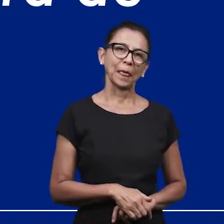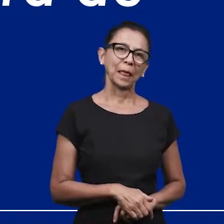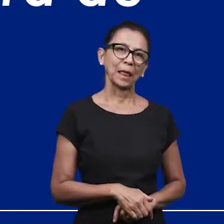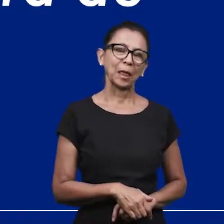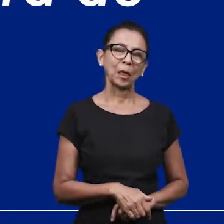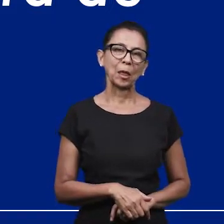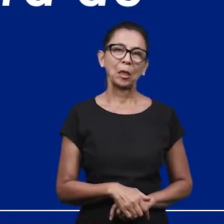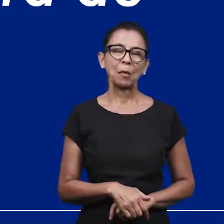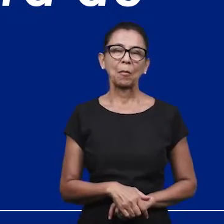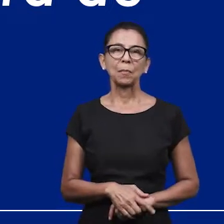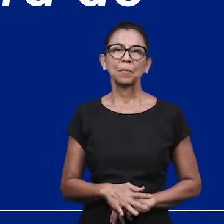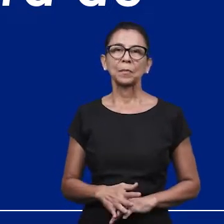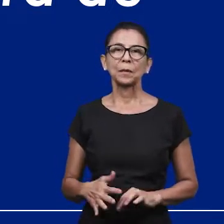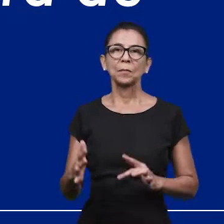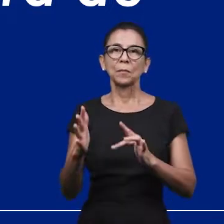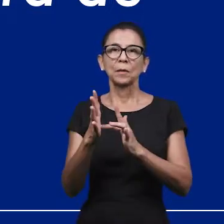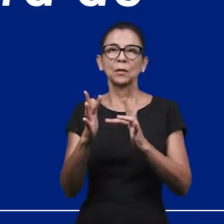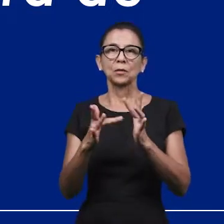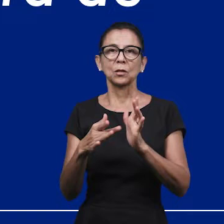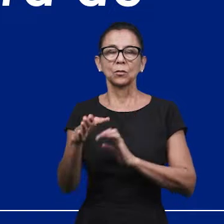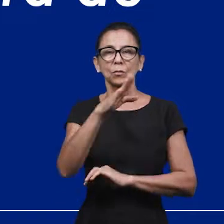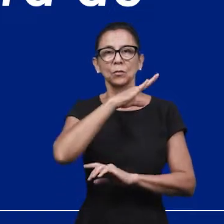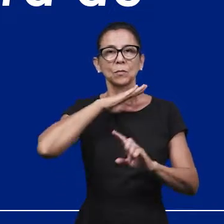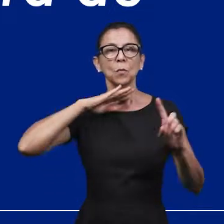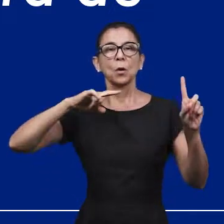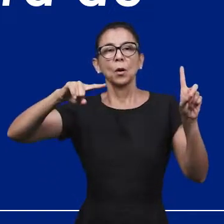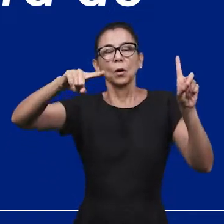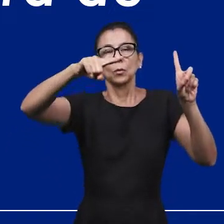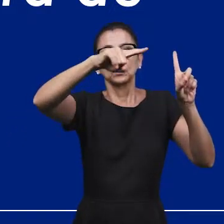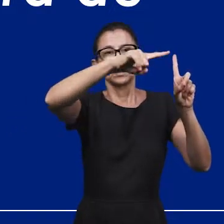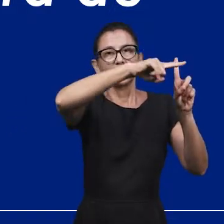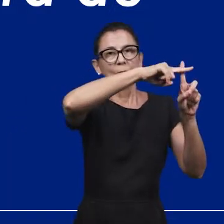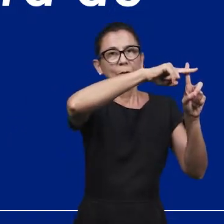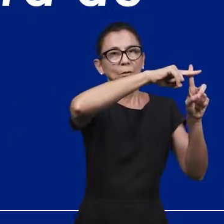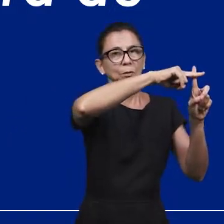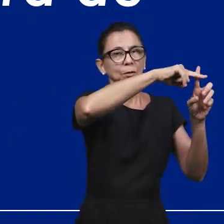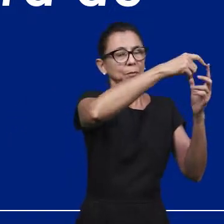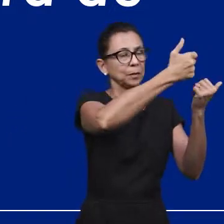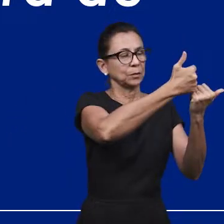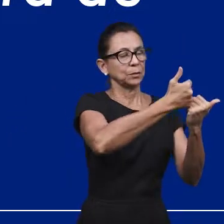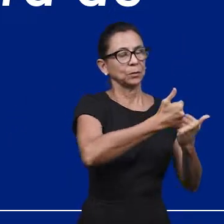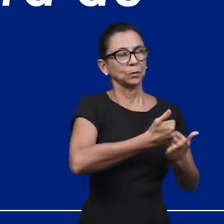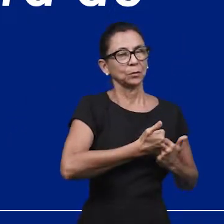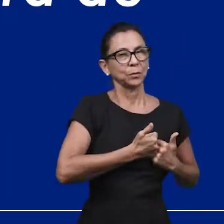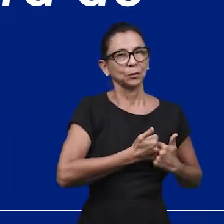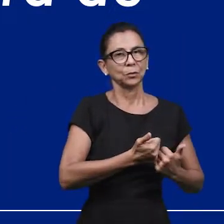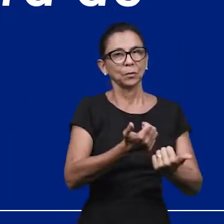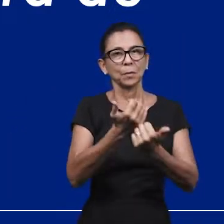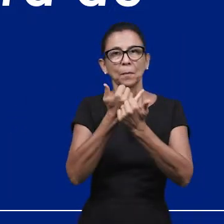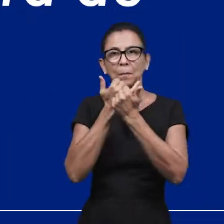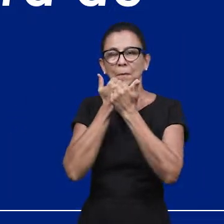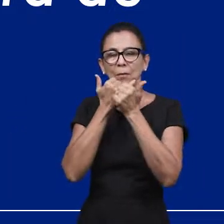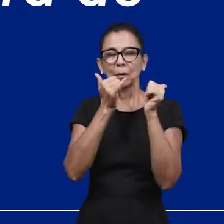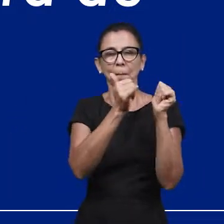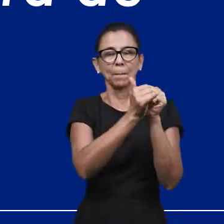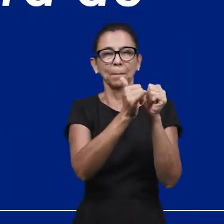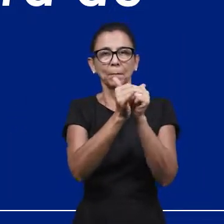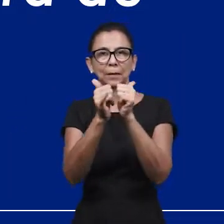sacrifice par les péchés, et pour les péchés, il est assis à toujours à la droite de